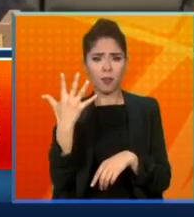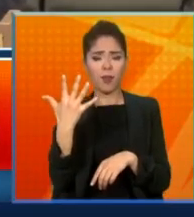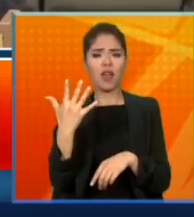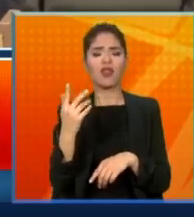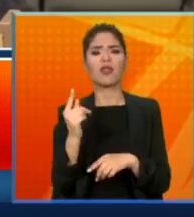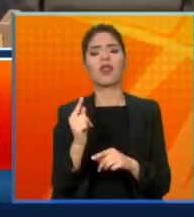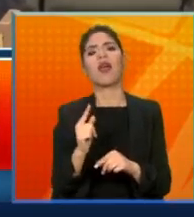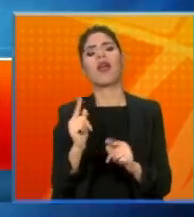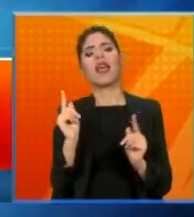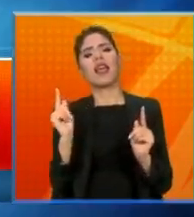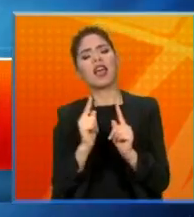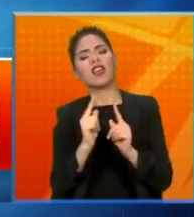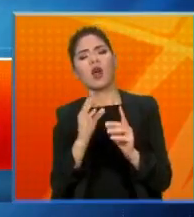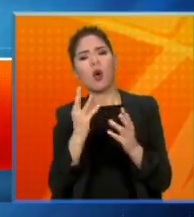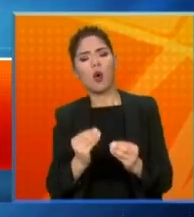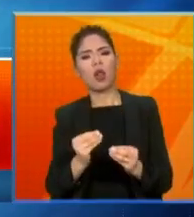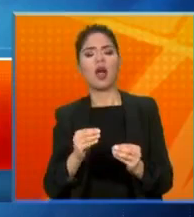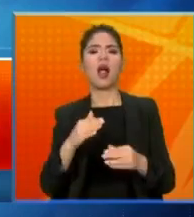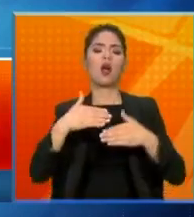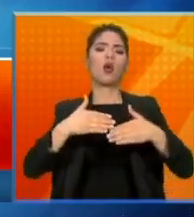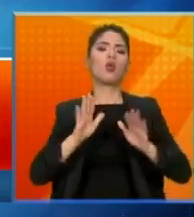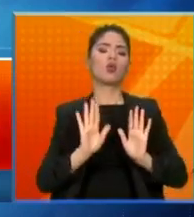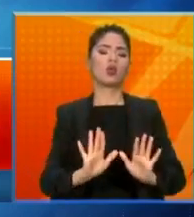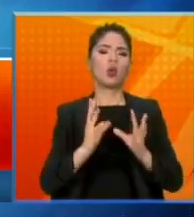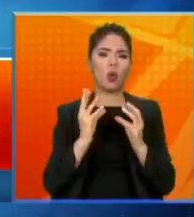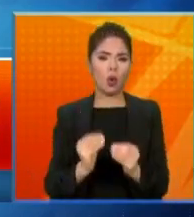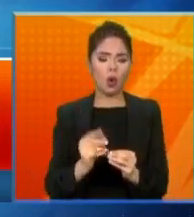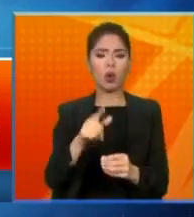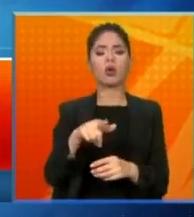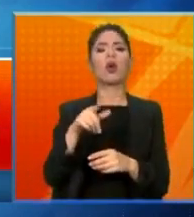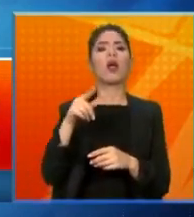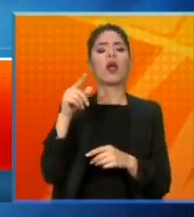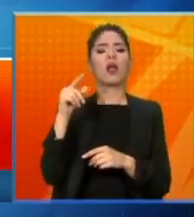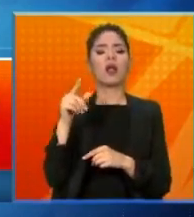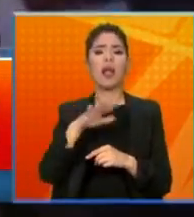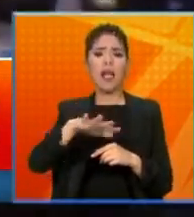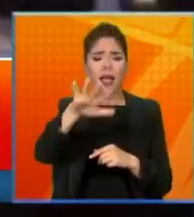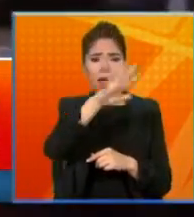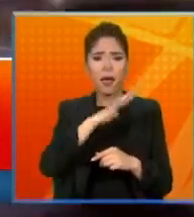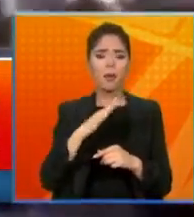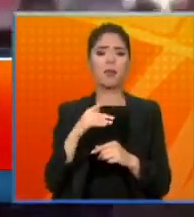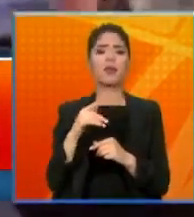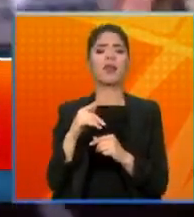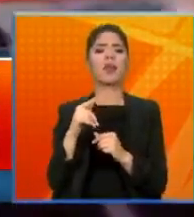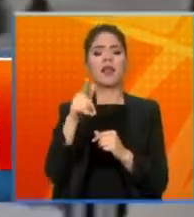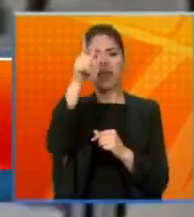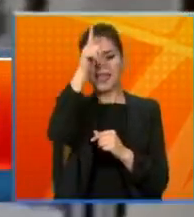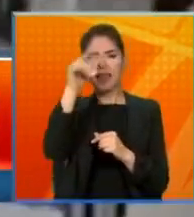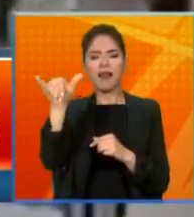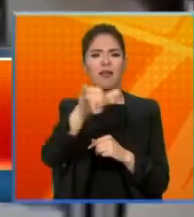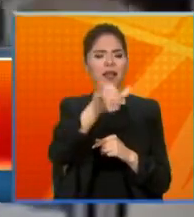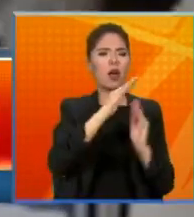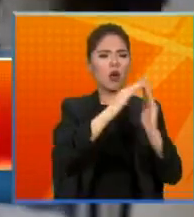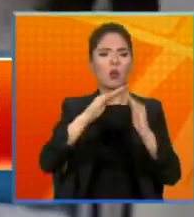geçici olarak durduruldu. Afganistan, Pakistan ve Azerbaycan da İran'la kara sınırlarını tamamen kapattı.